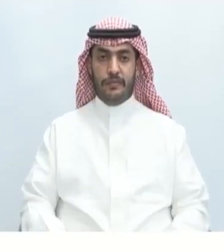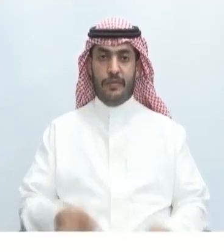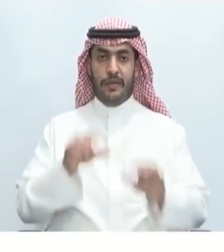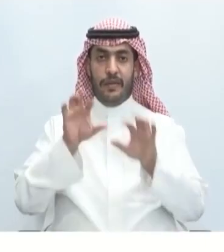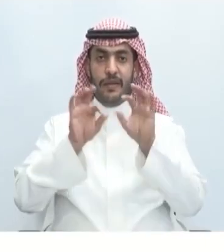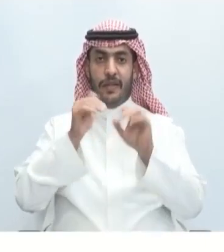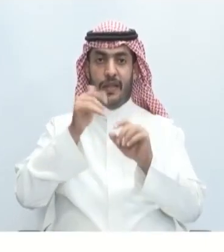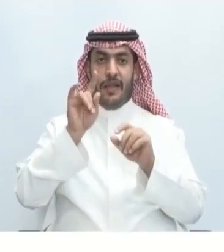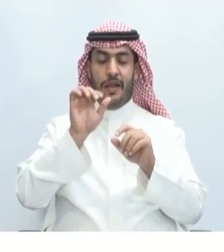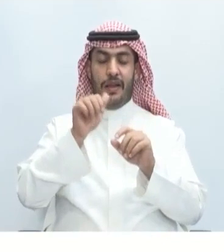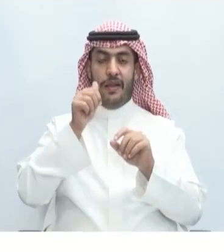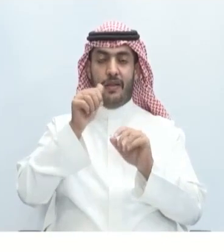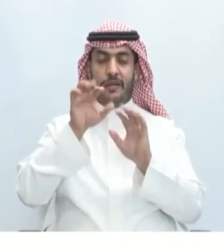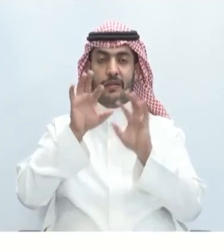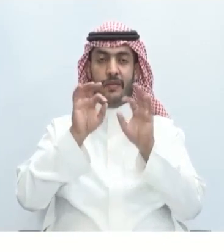هذه